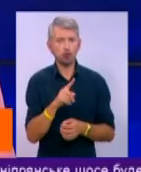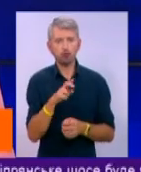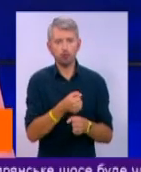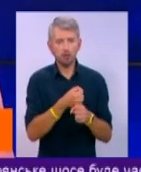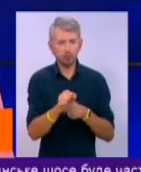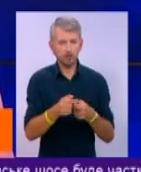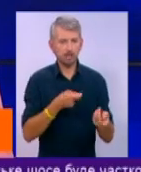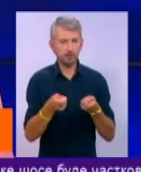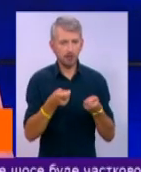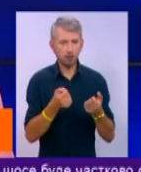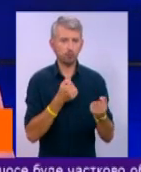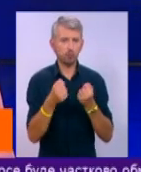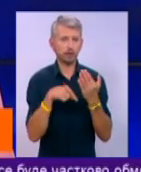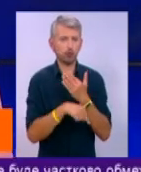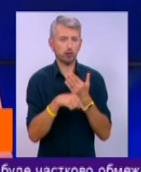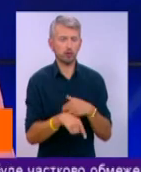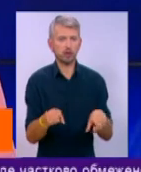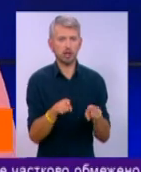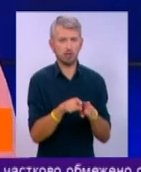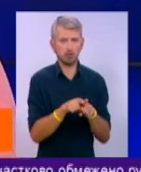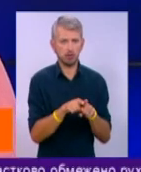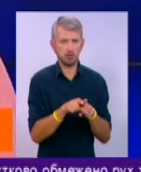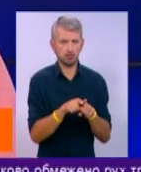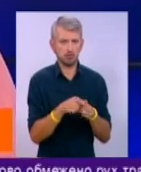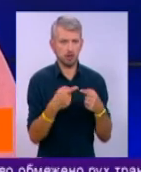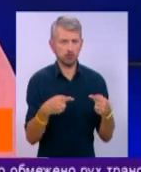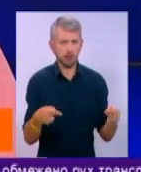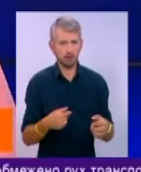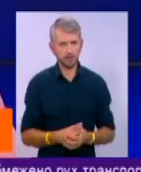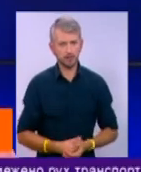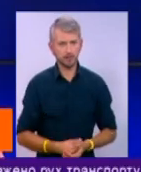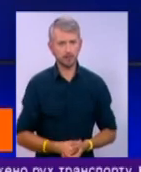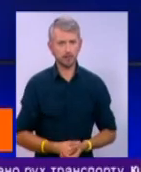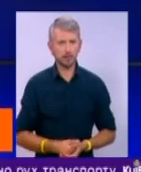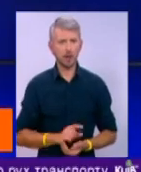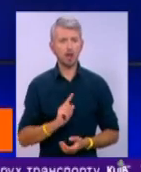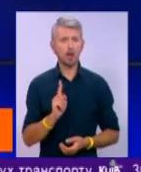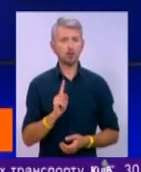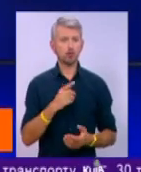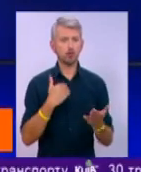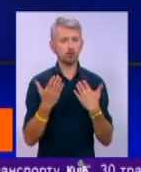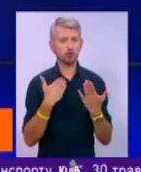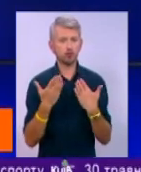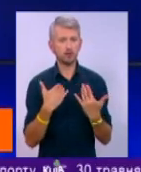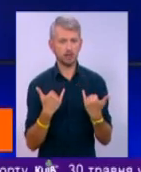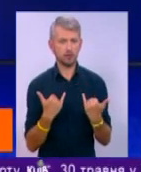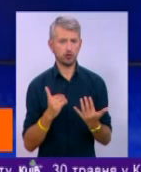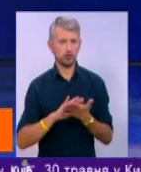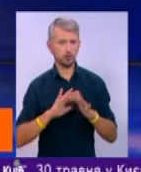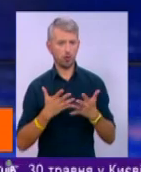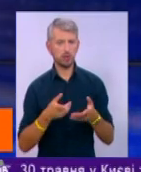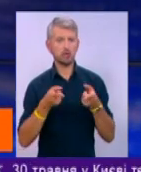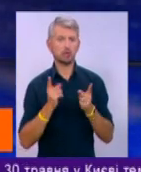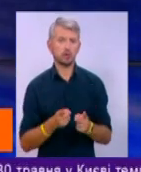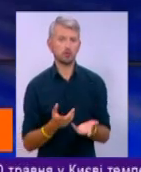примусити владу, ну, боротися з корупцією такими системними речами. А що стосується нинішньої ситуації,